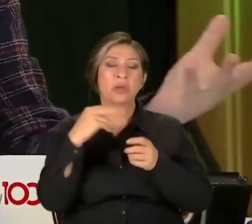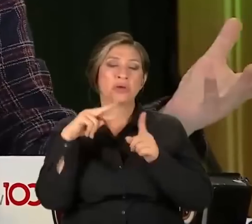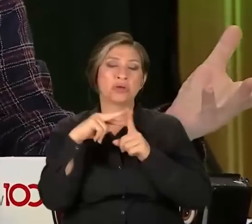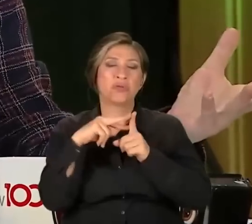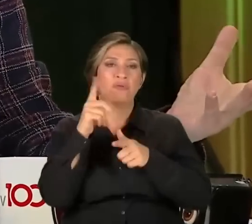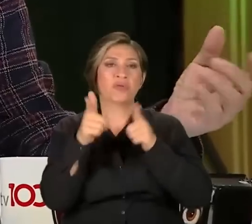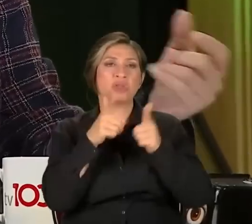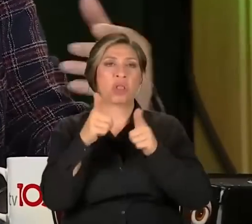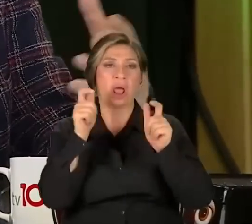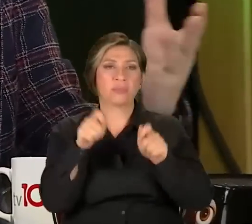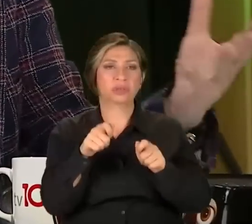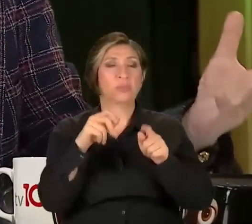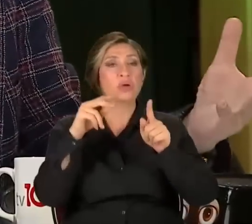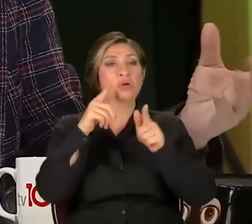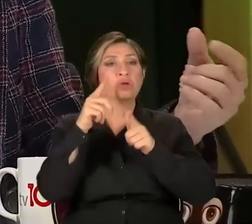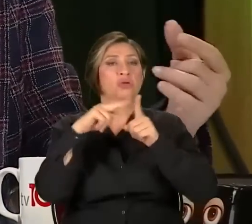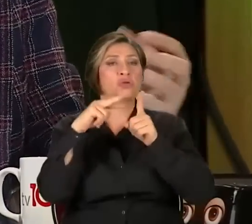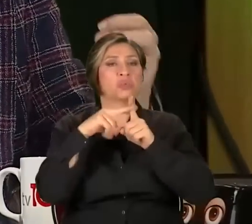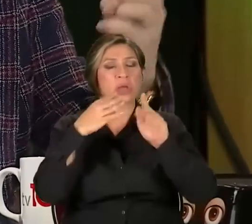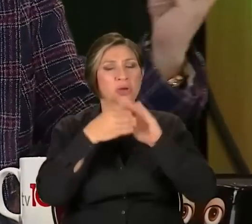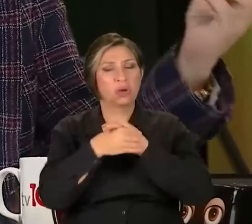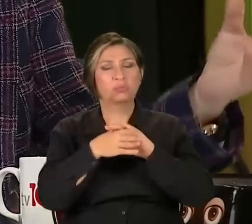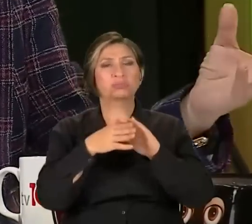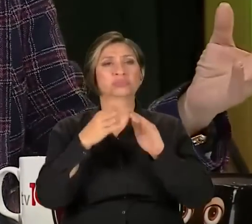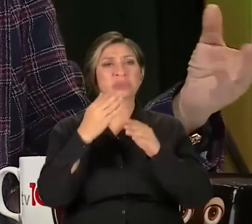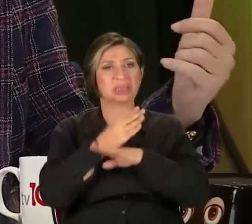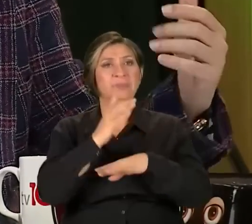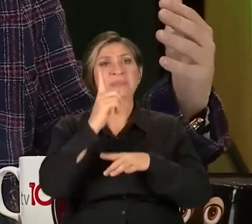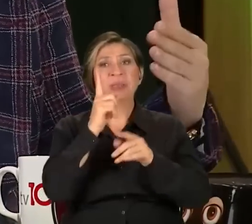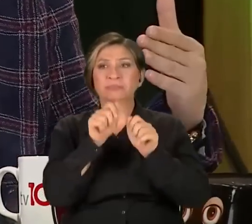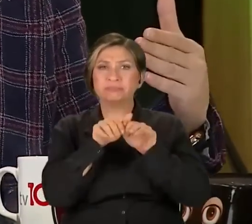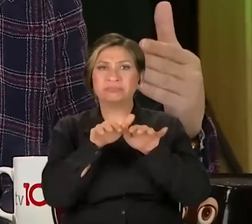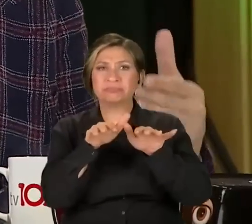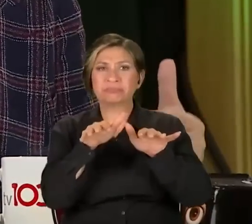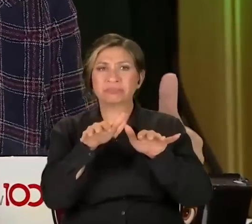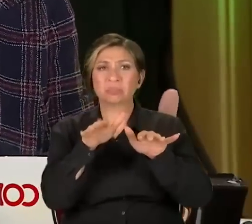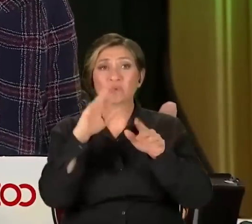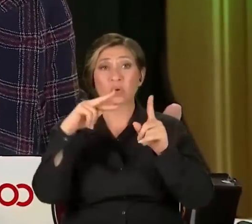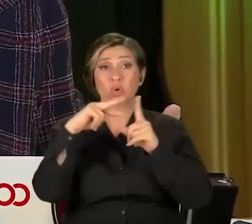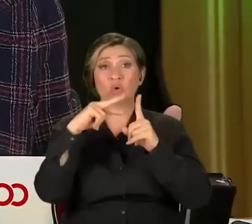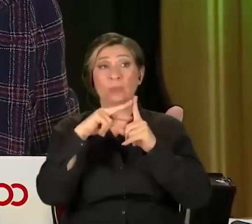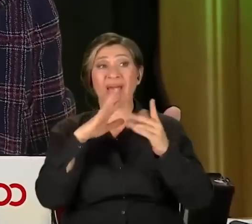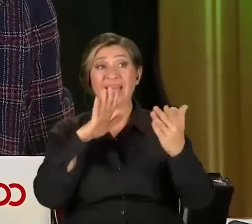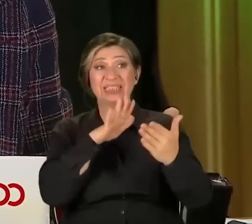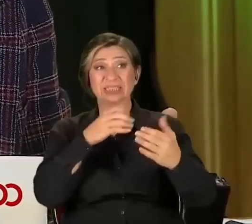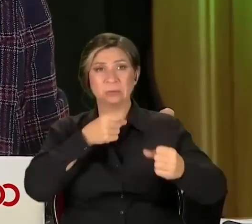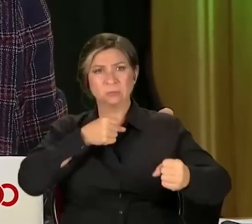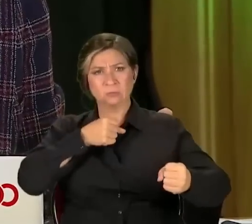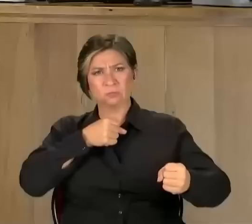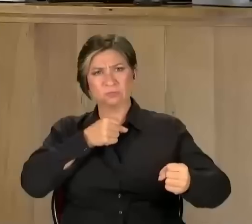YouTube videoları yapacağım dedi. YouTube'a giriyorum dedi. Hakikaten bir ses getirdi. Ama YouTube'a karşı